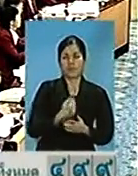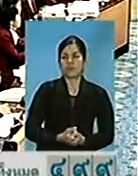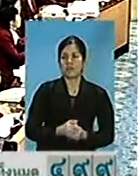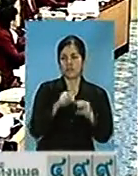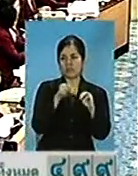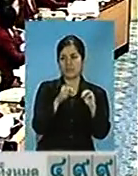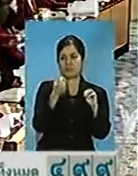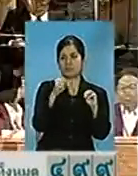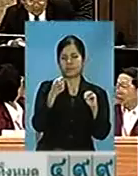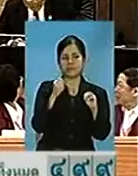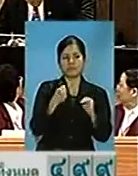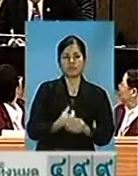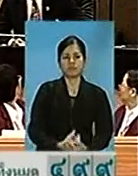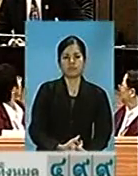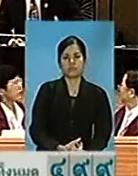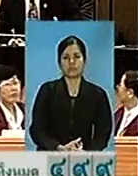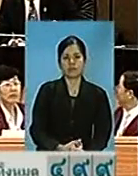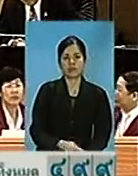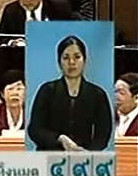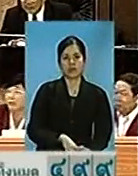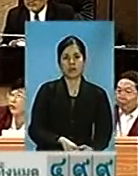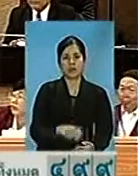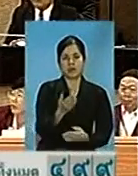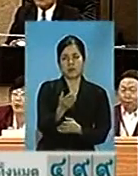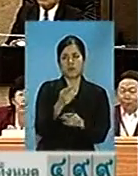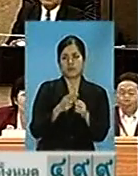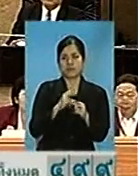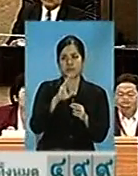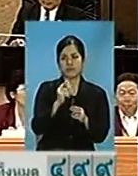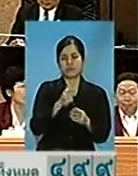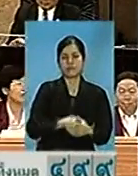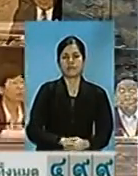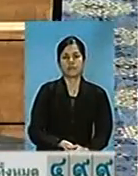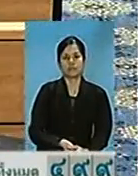10ครับท่านเชิญใช่ไหมเชิญนะ